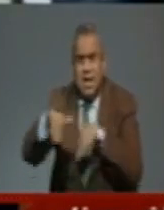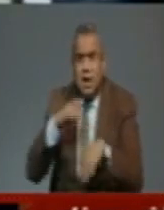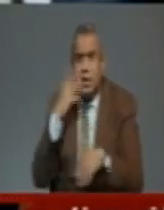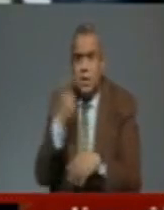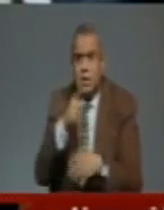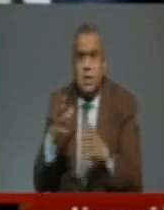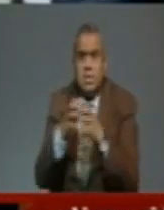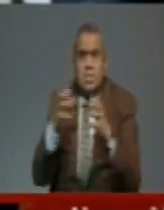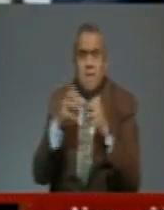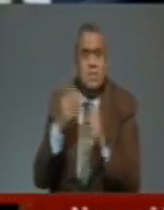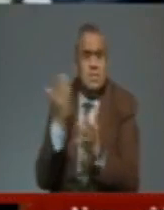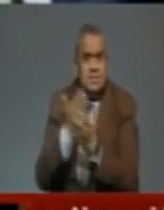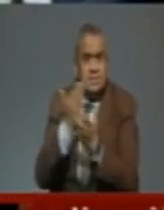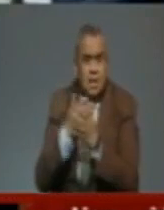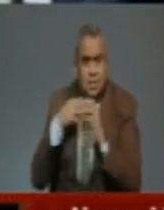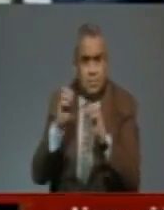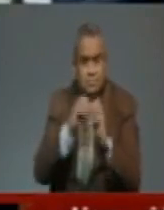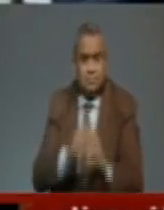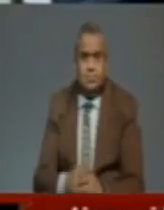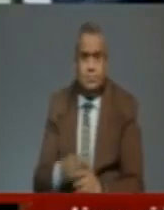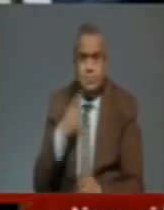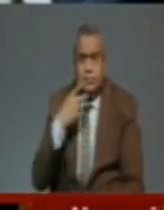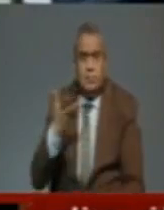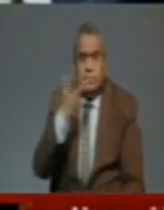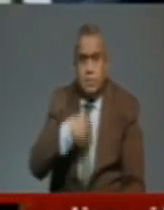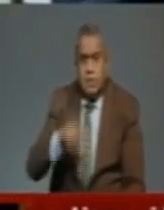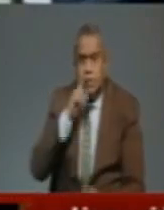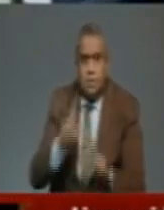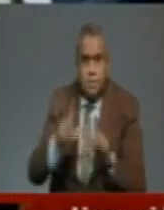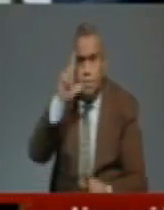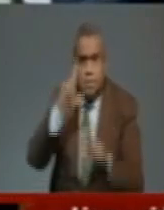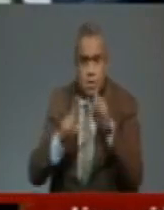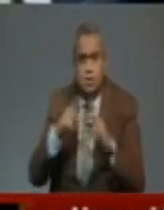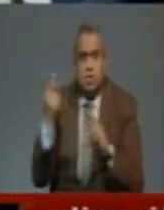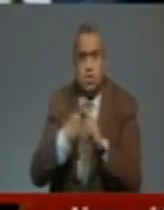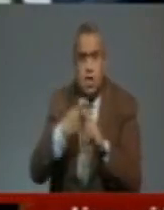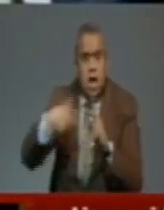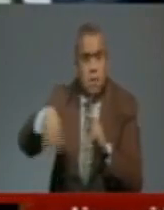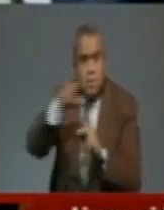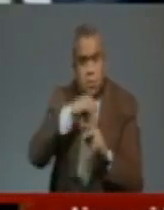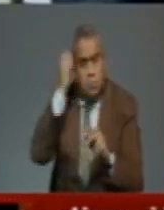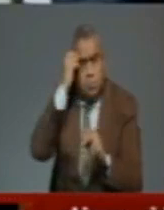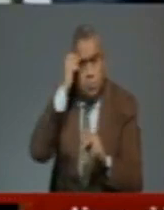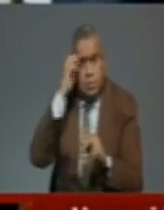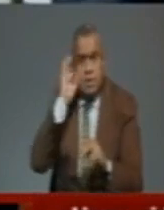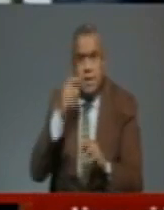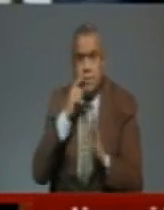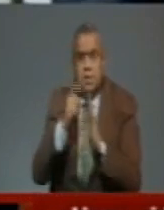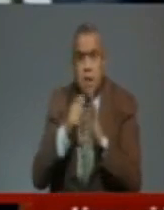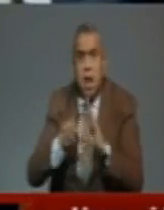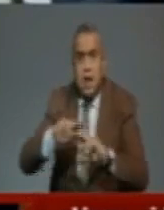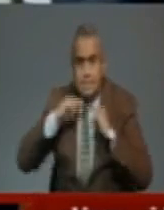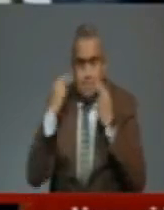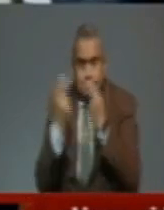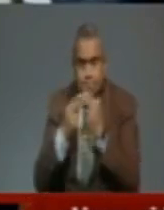ده ليا وللمسؤولين وللناس في مصر وللناس اللي مهتمه في العالم تعرف